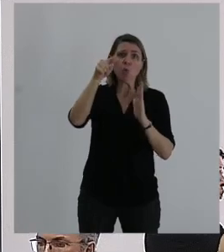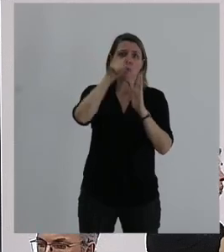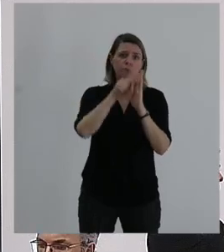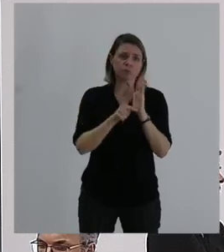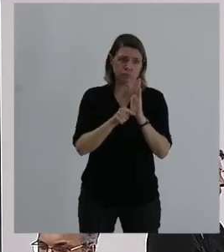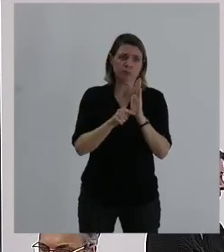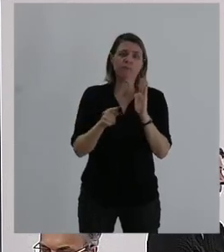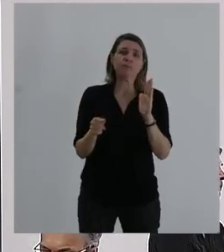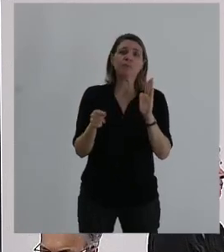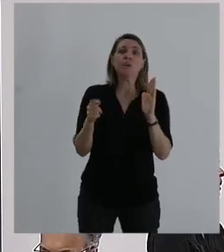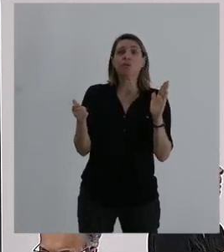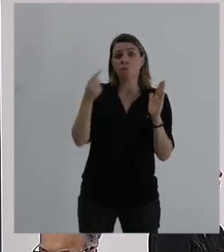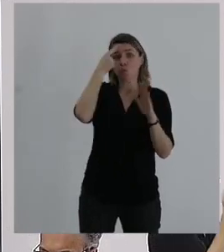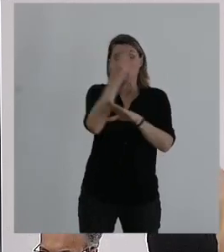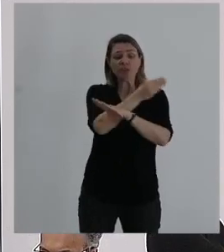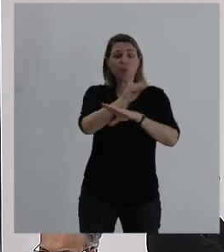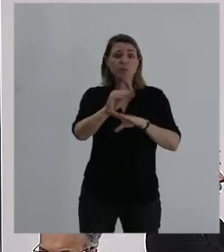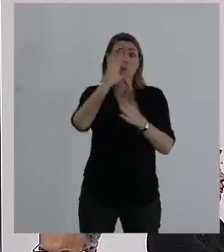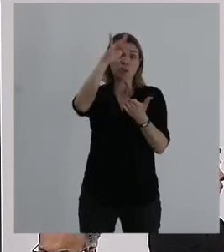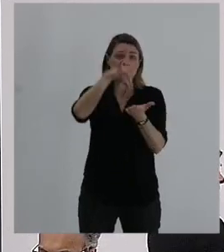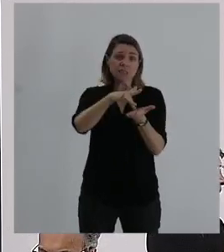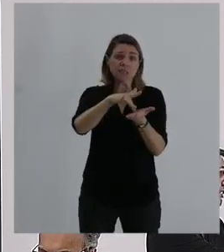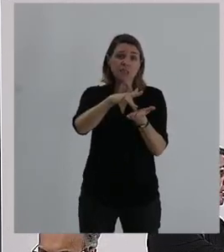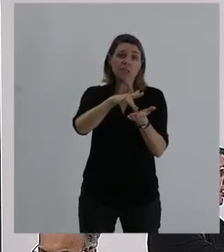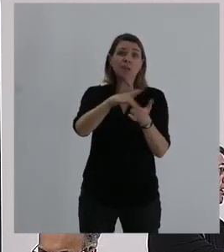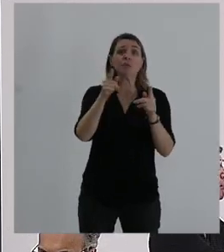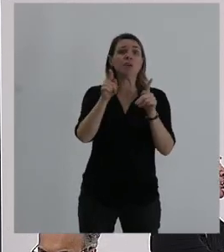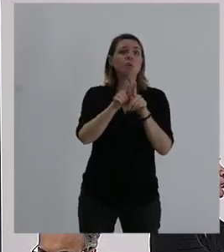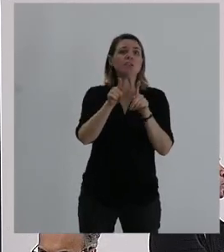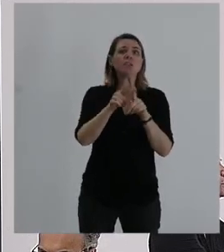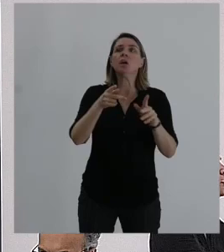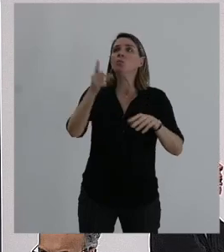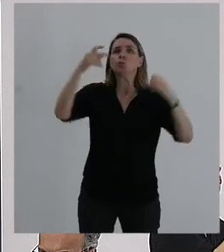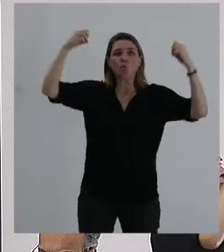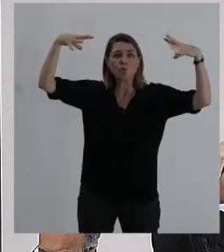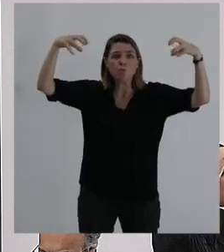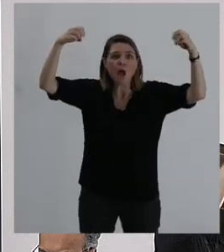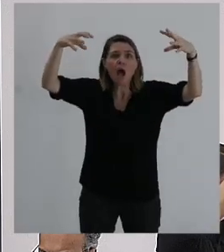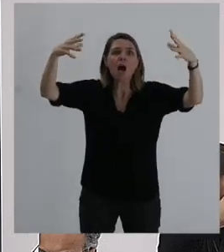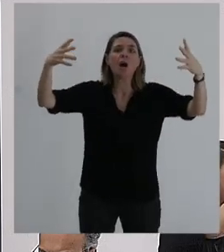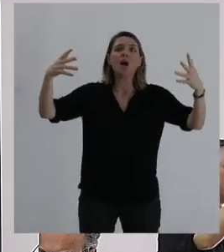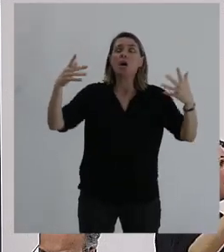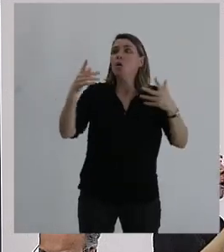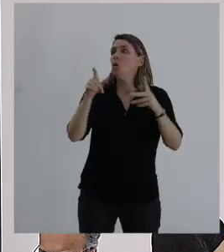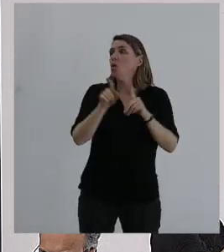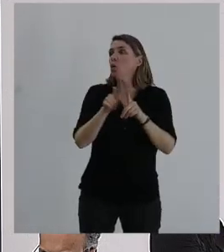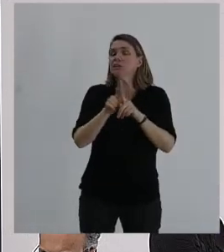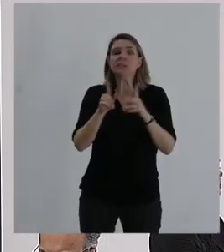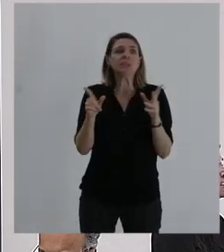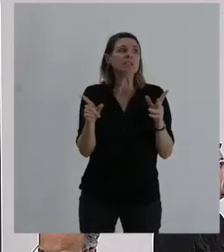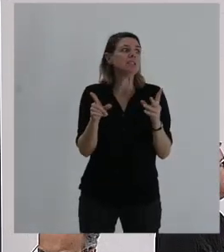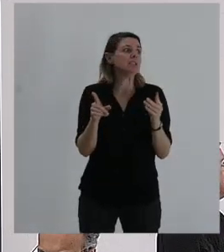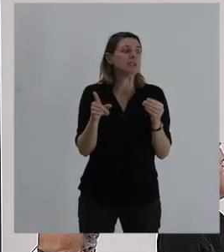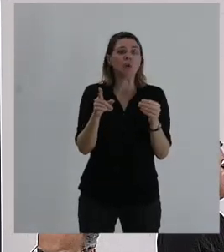vont sans doute pour une sécurisation du site mettant plus de lumière et qui vont jusqu'à des mesures